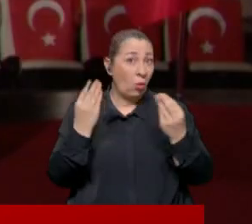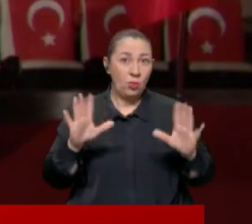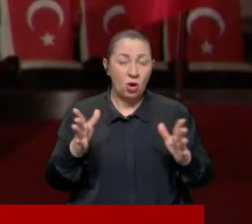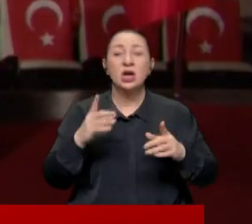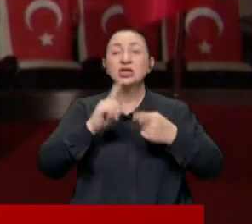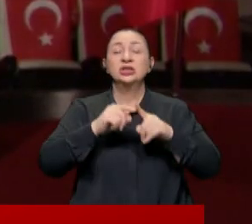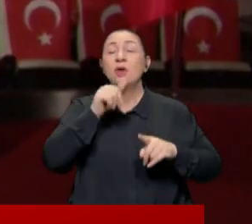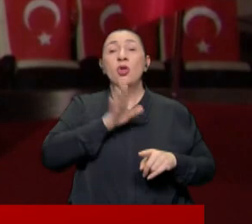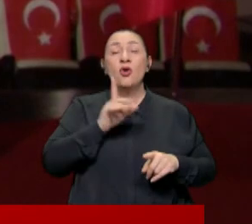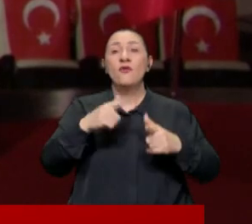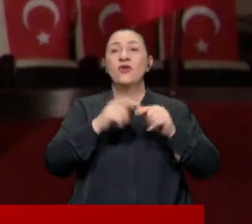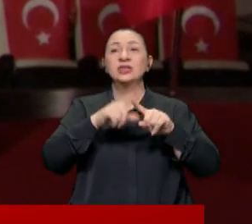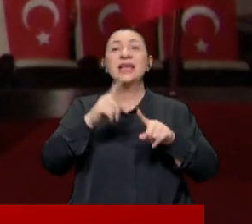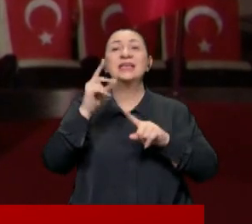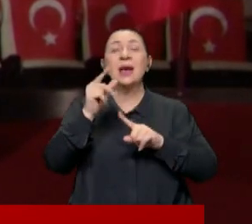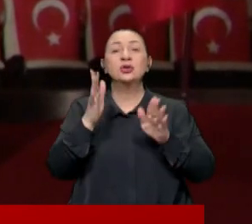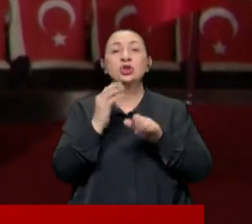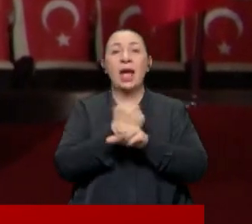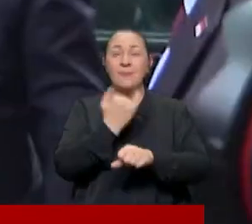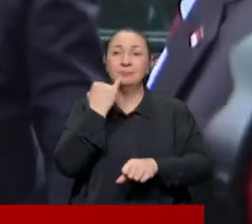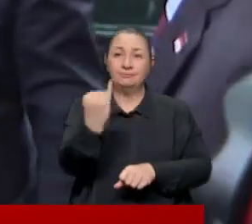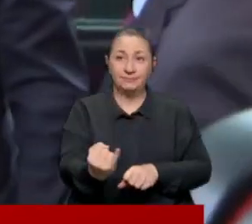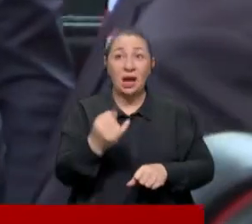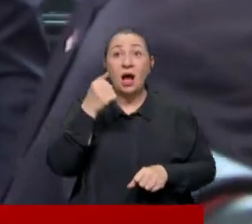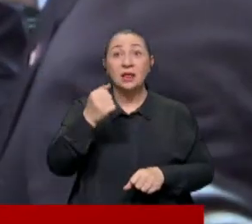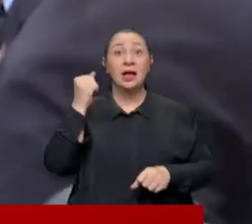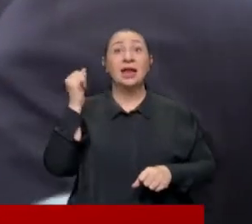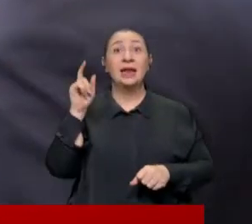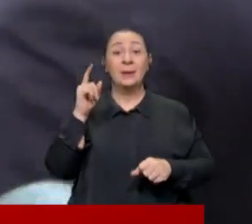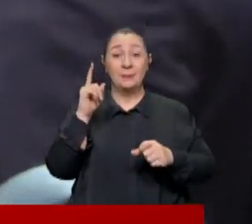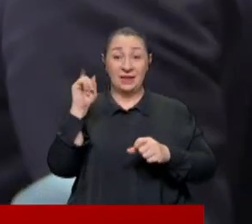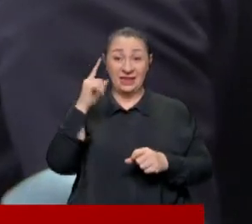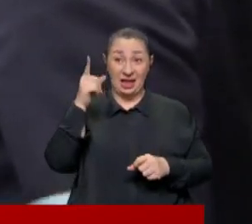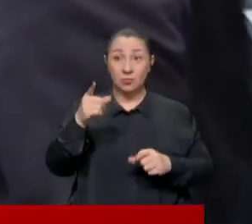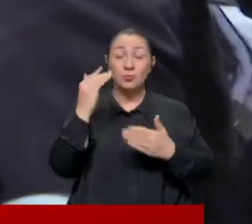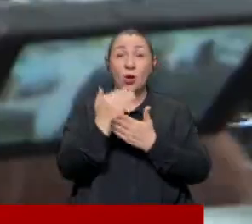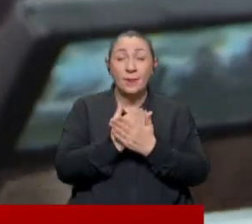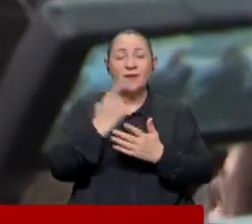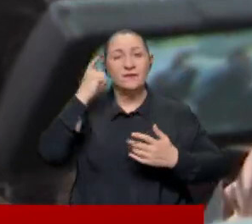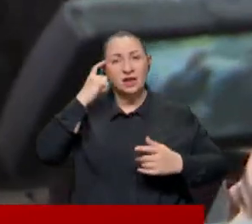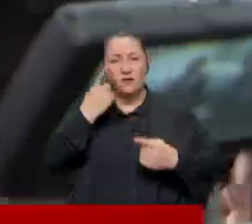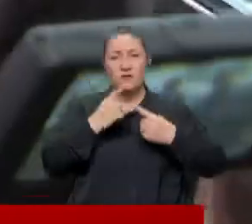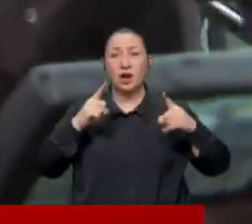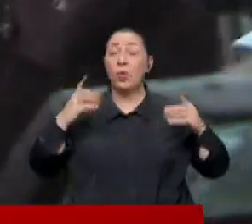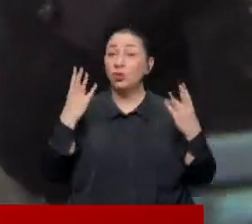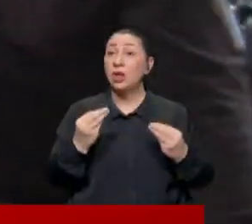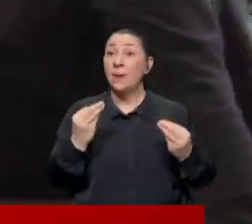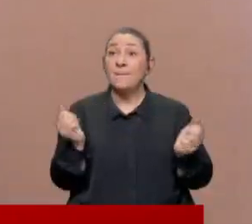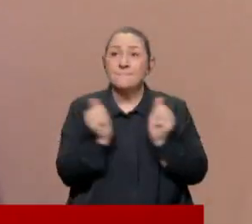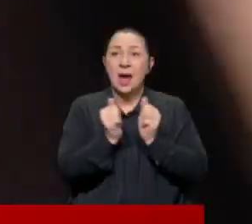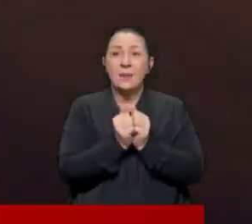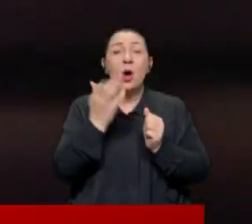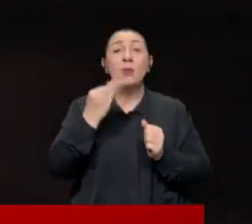Kılıçdaroğlu Fox Çalar Saat'te İsmail Küçükkaya'nın konuğuydu. 6 partinin programının ve görüşlerinin farklı olduğunu ama bir arada